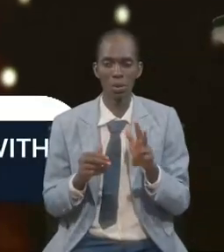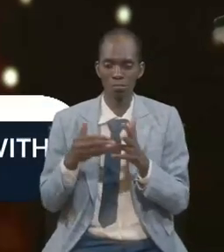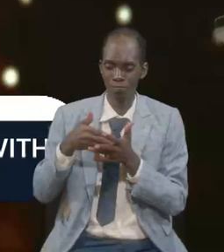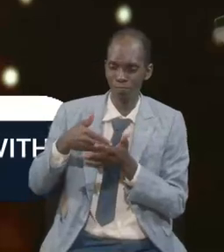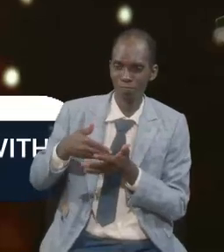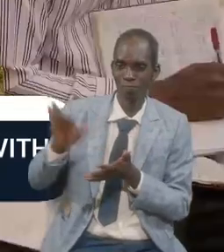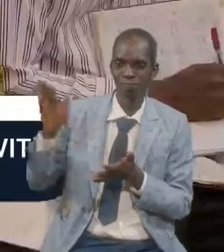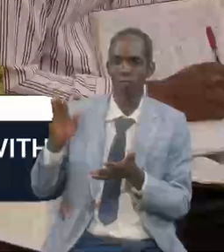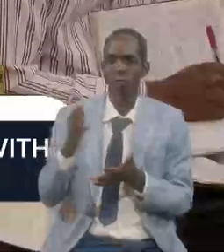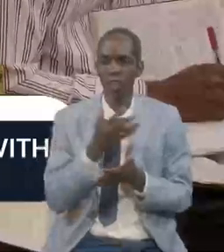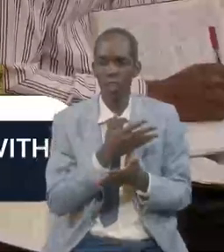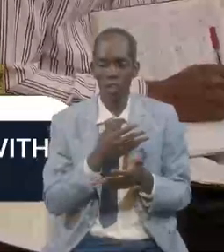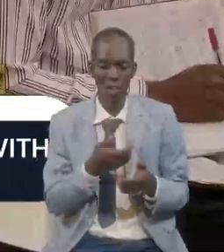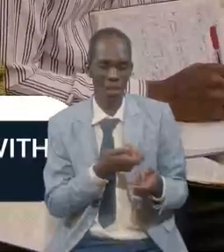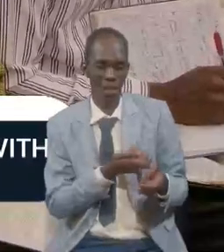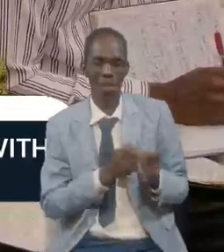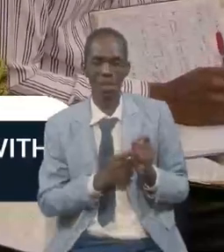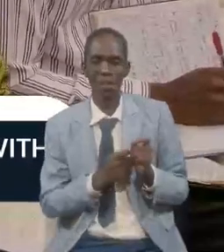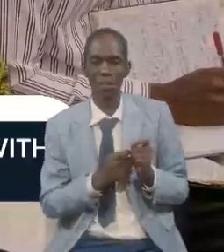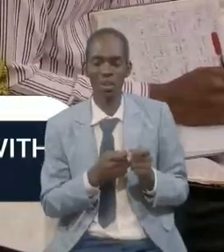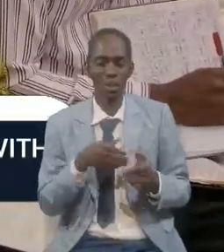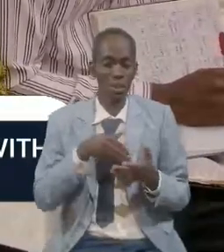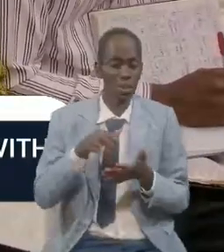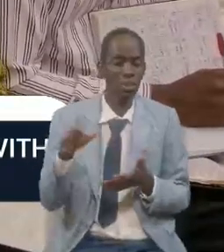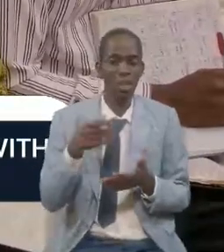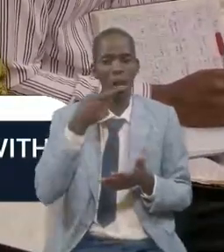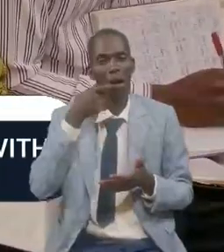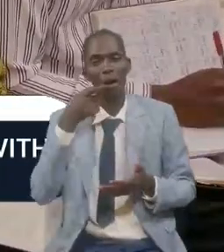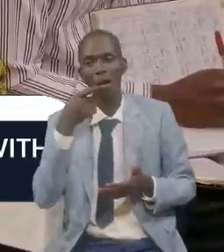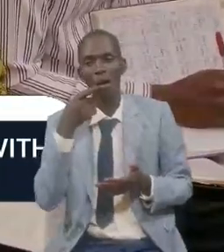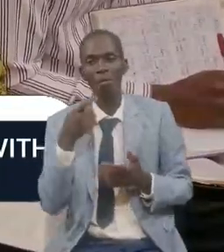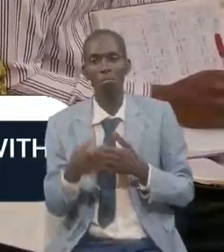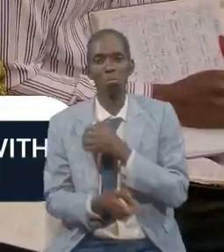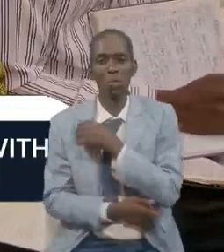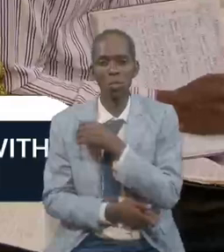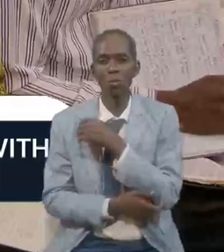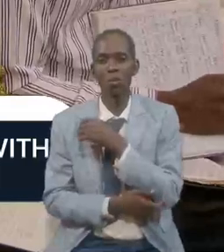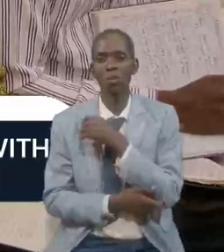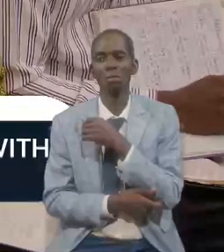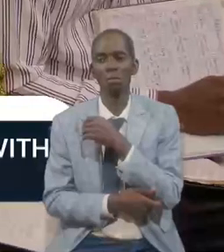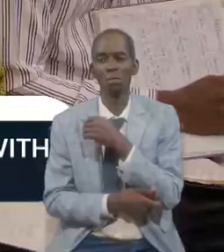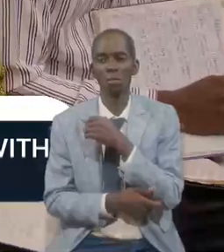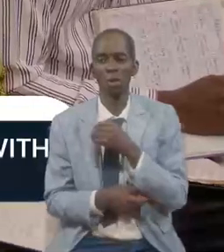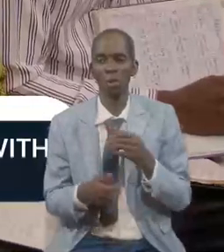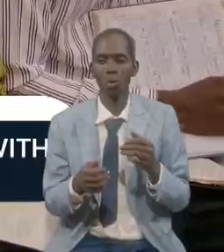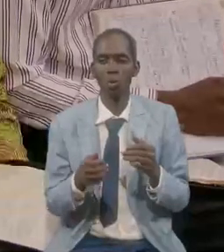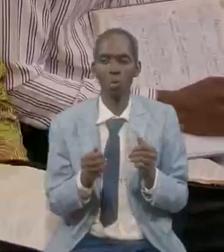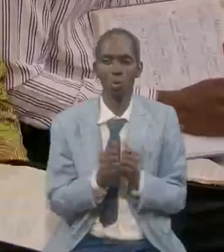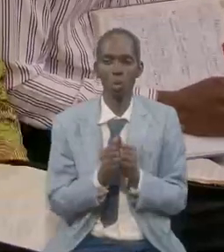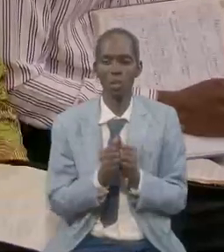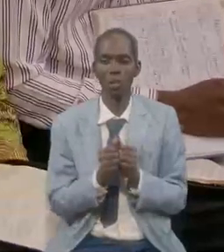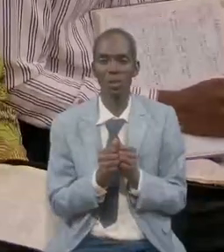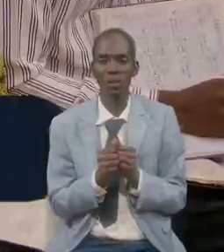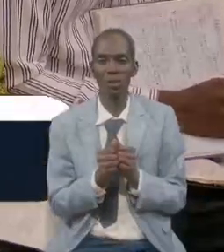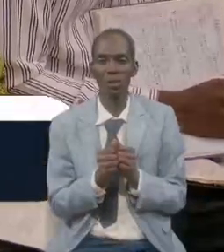c'est rejeter les tentations attractives avec la fermeté du guerrier. Numéro 1